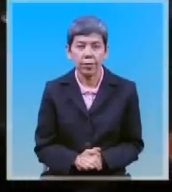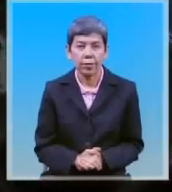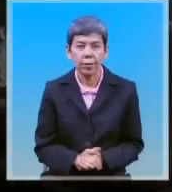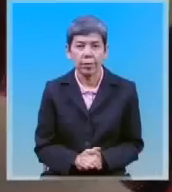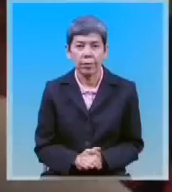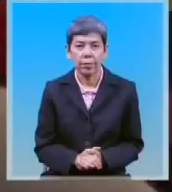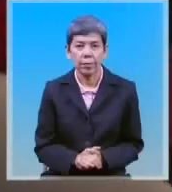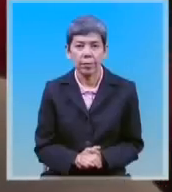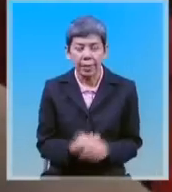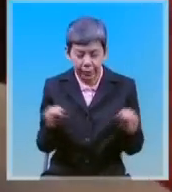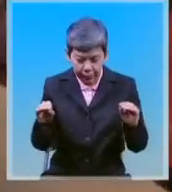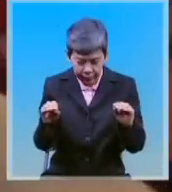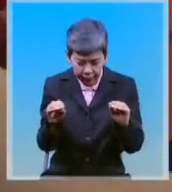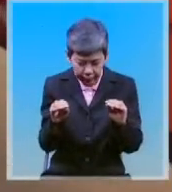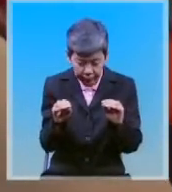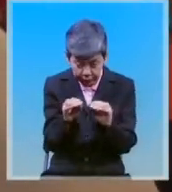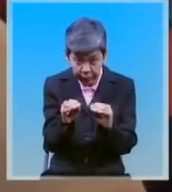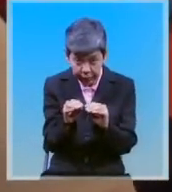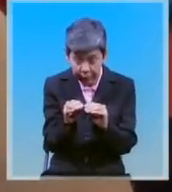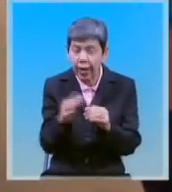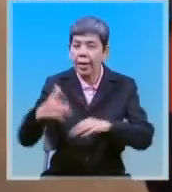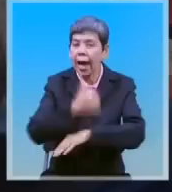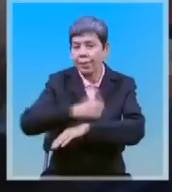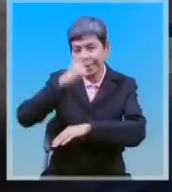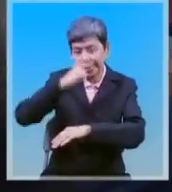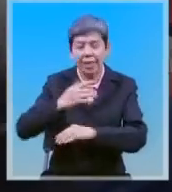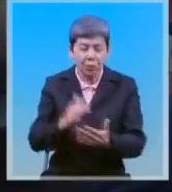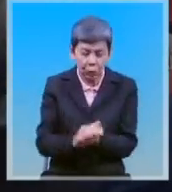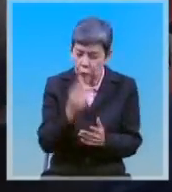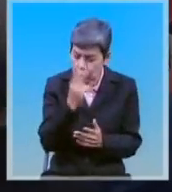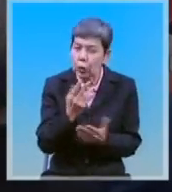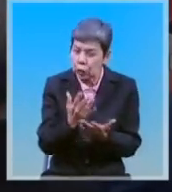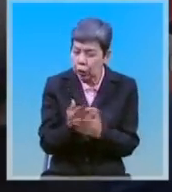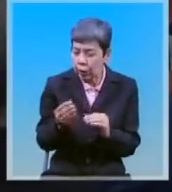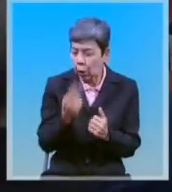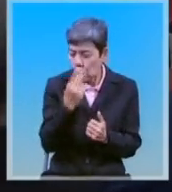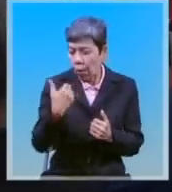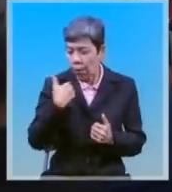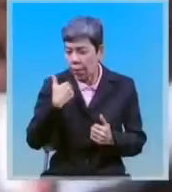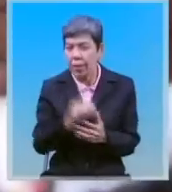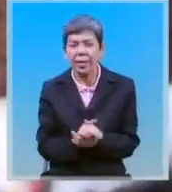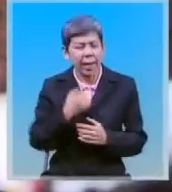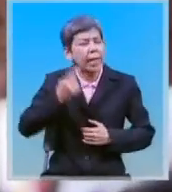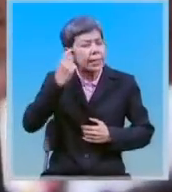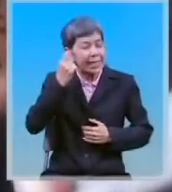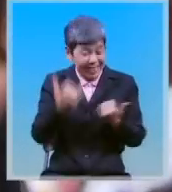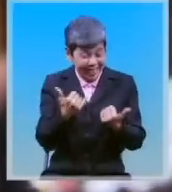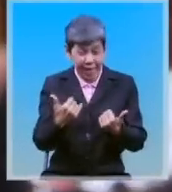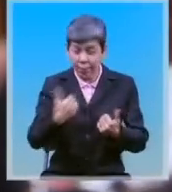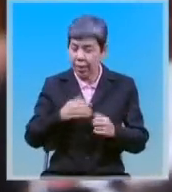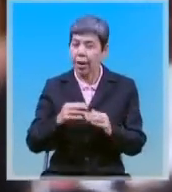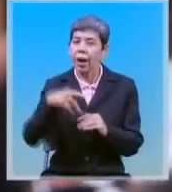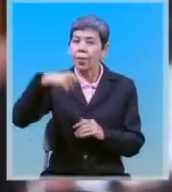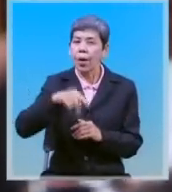์นับถอยหลังสู่ห้วงหฤหรรษ์ของการเมืองไทยจะเข้มข้นและร้อนแรงขึ้นอย่างต่อเนื่องและเชื่อว่าทันทีที่มีพระราชกฤษ